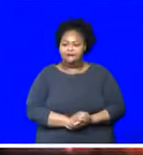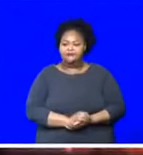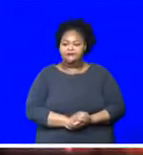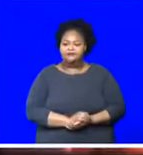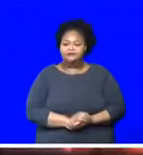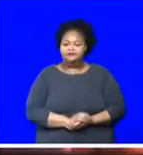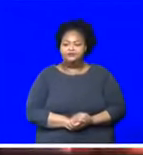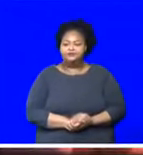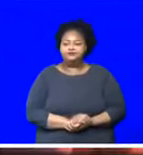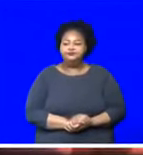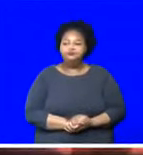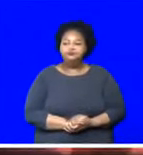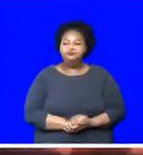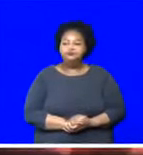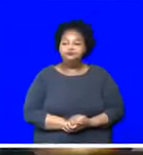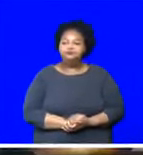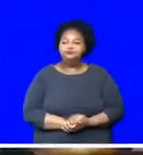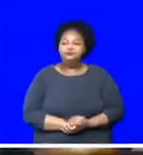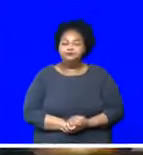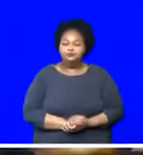Nkosi Mavimbela nsangweni.